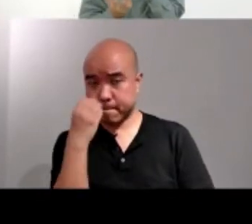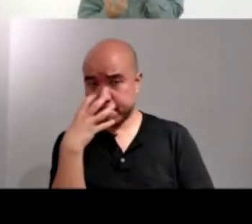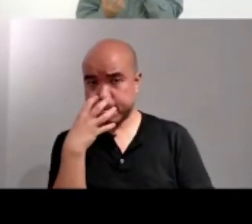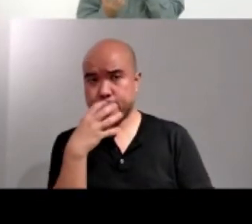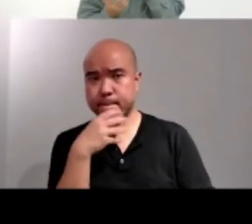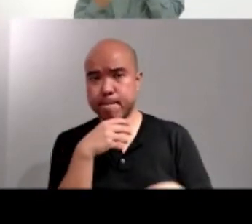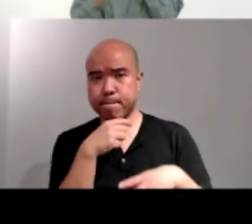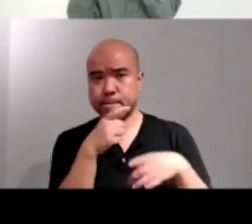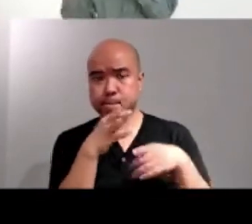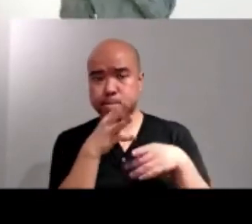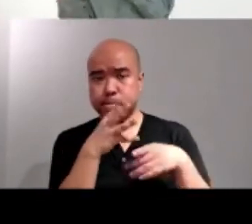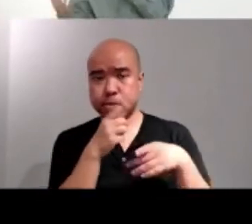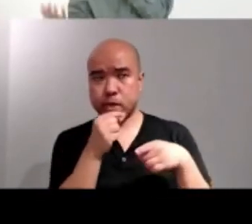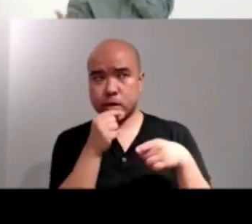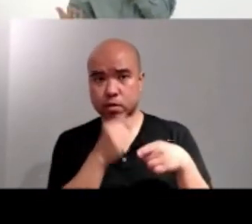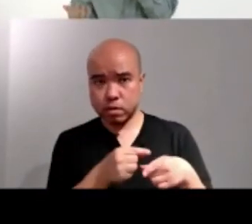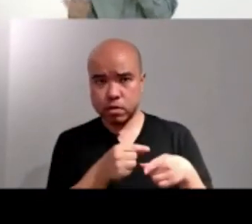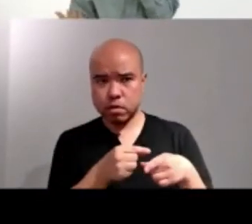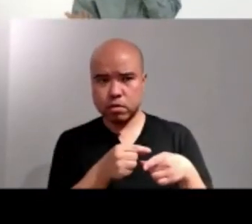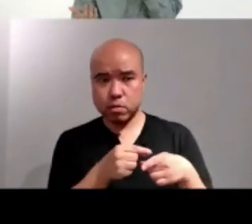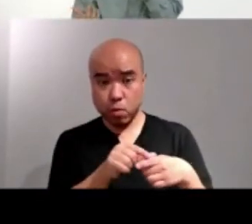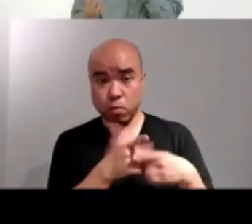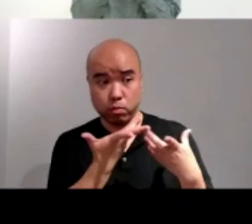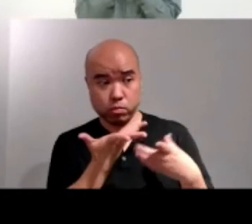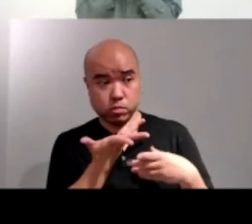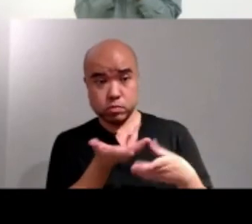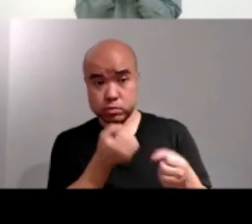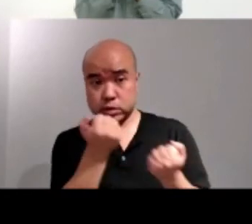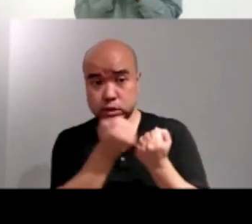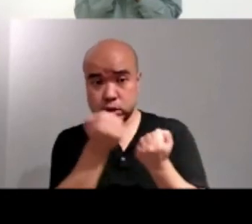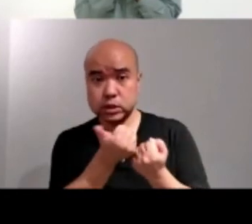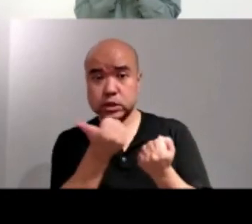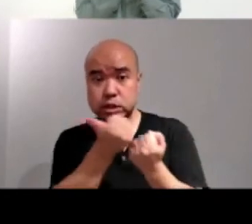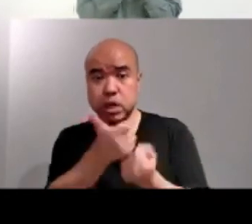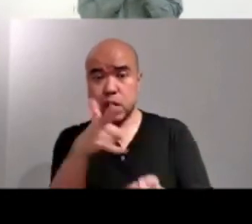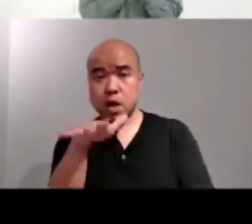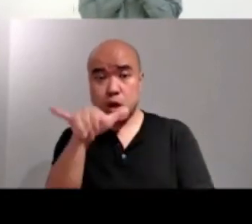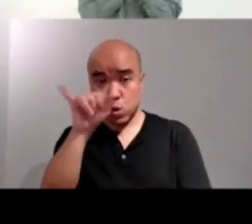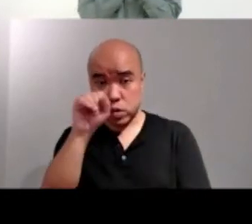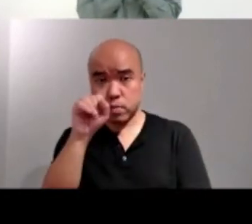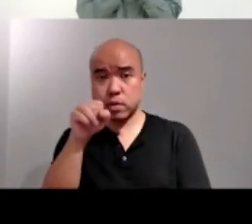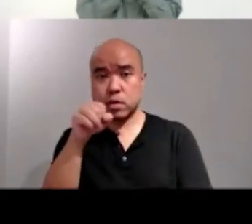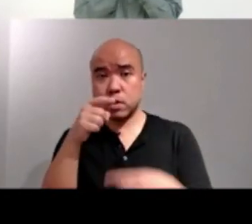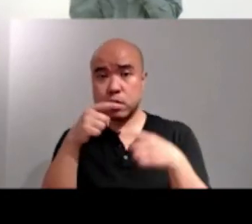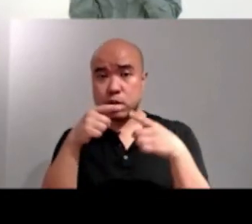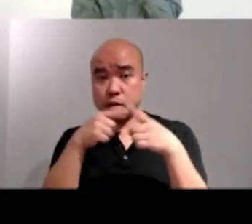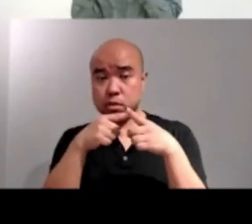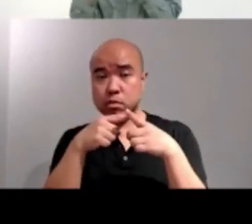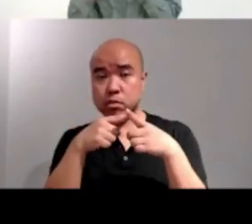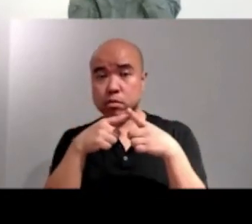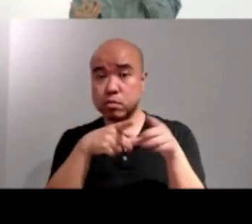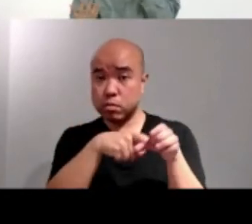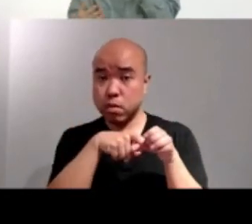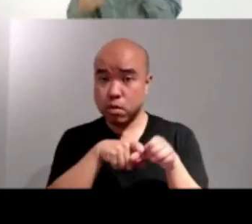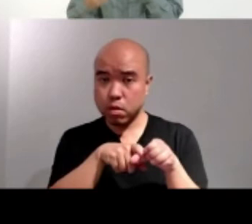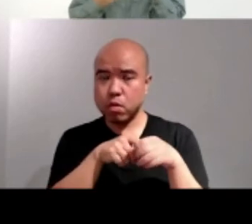以背起60个人嘅飯碗咧？咁樣咁其實我哋有一啲業務喺度不斷